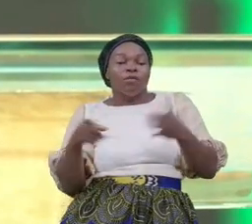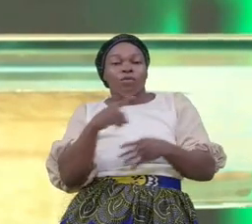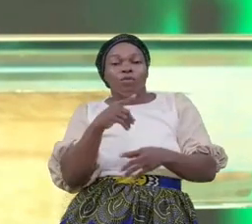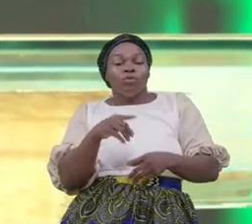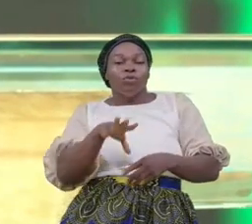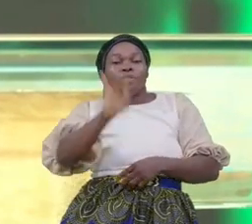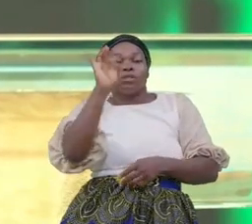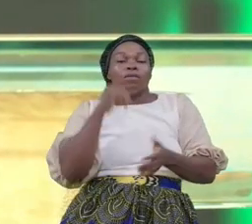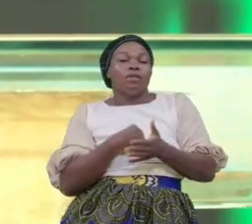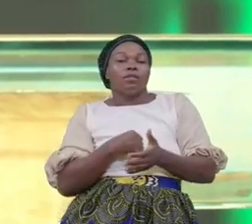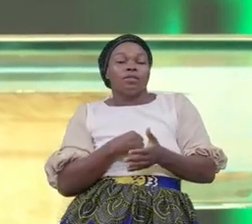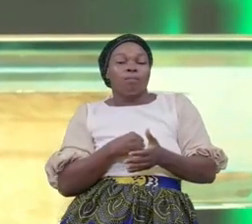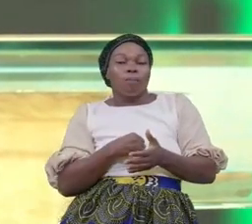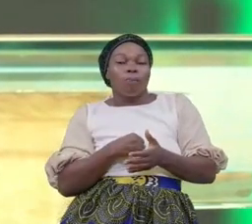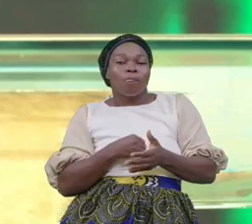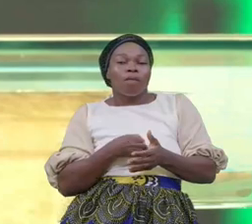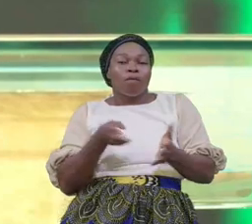découvrir.